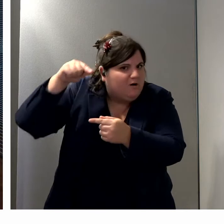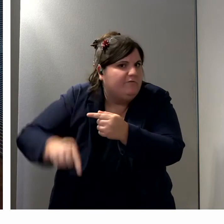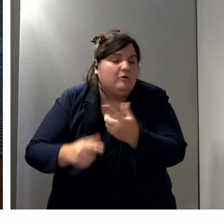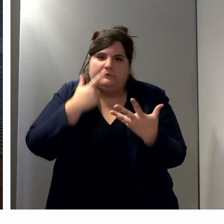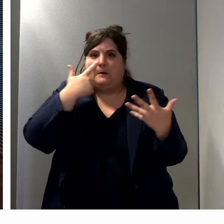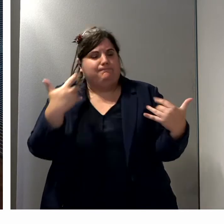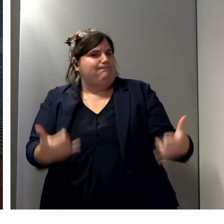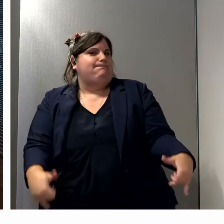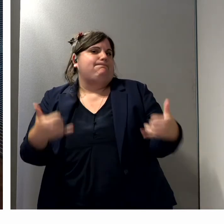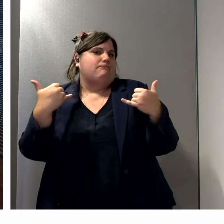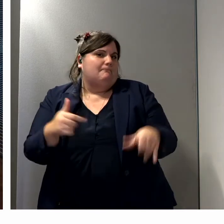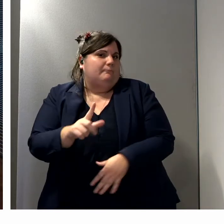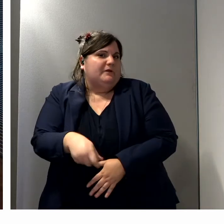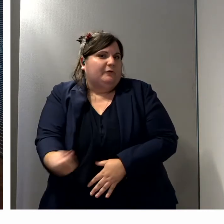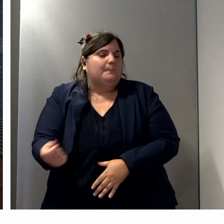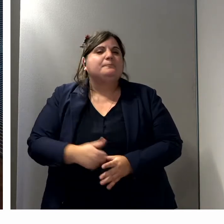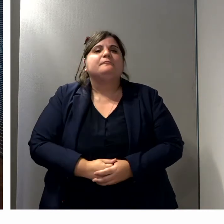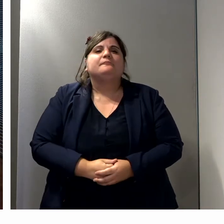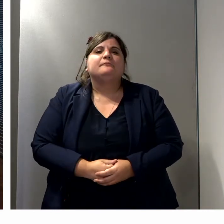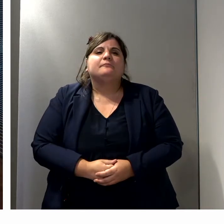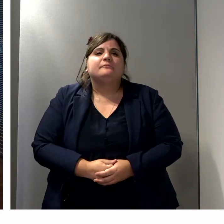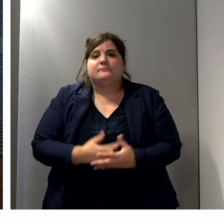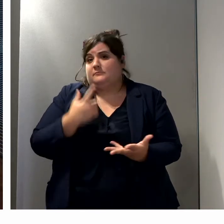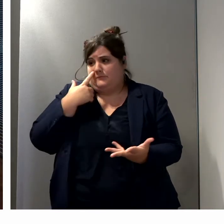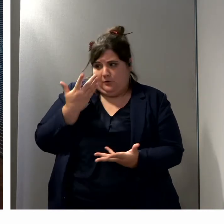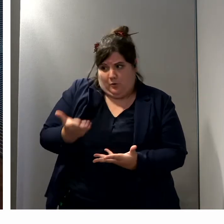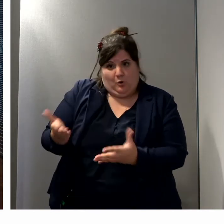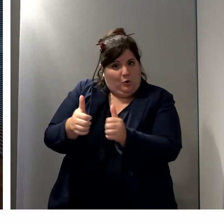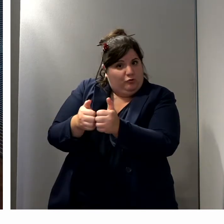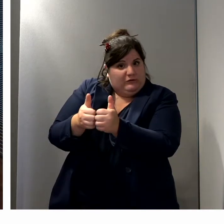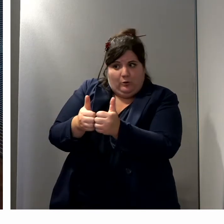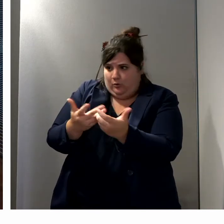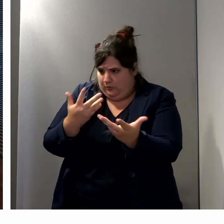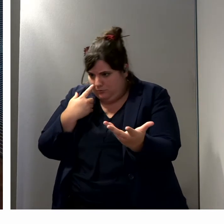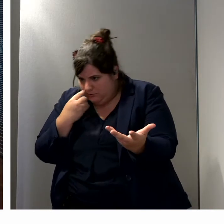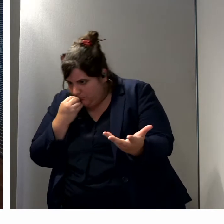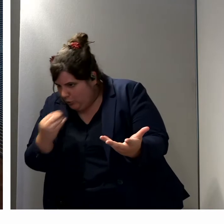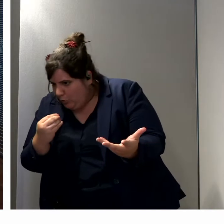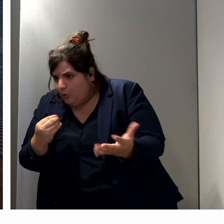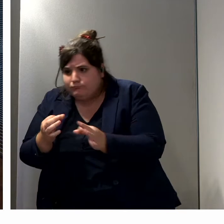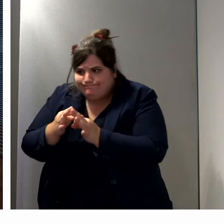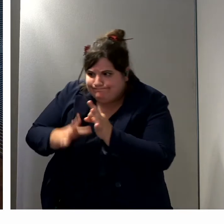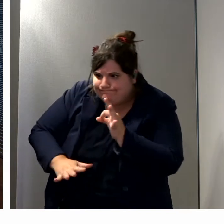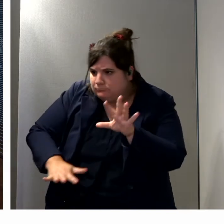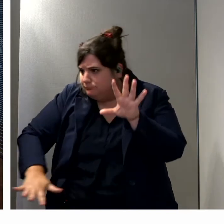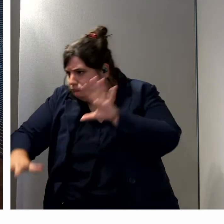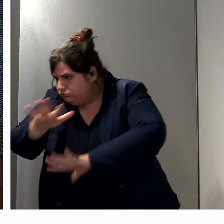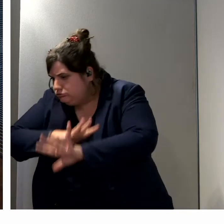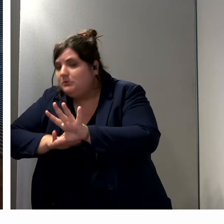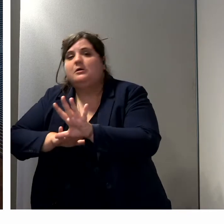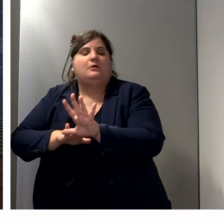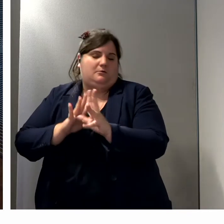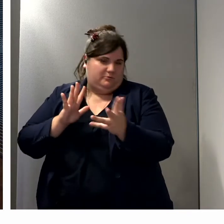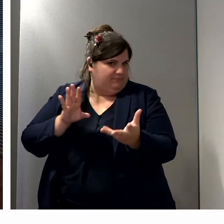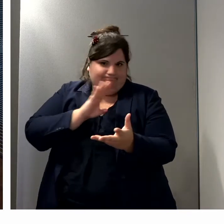terminé. On a besoin de résoudre tous les problèmes du jeu vidéo avant de pouvoir aller complètement au bout de